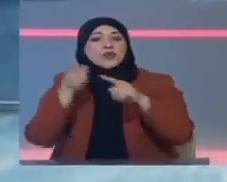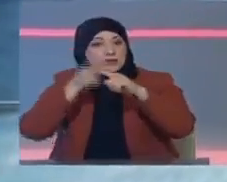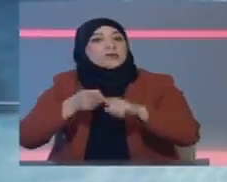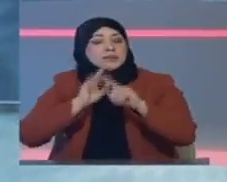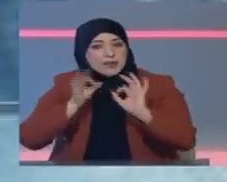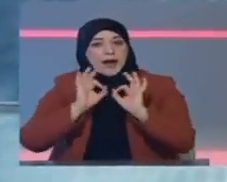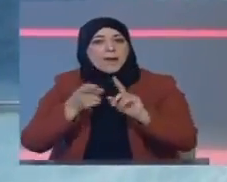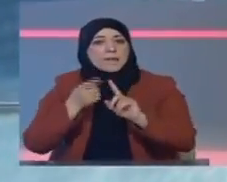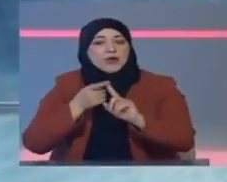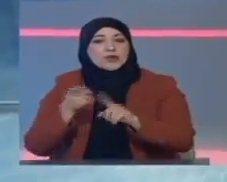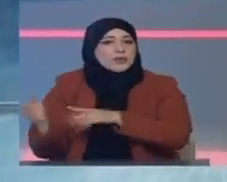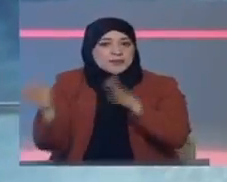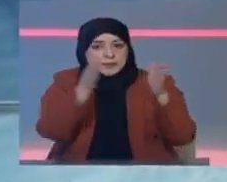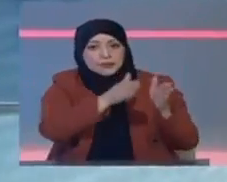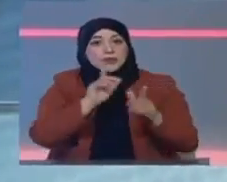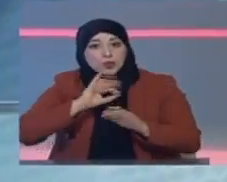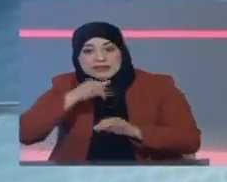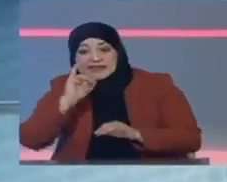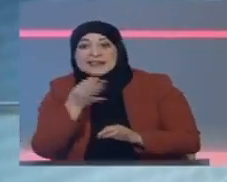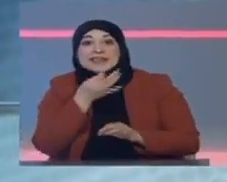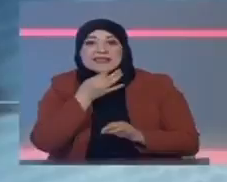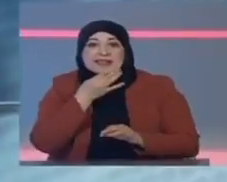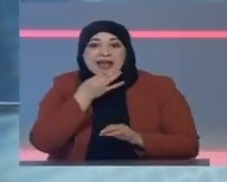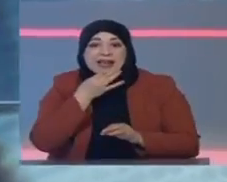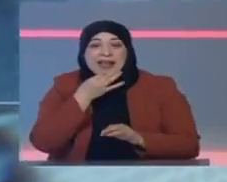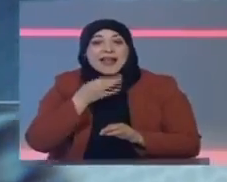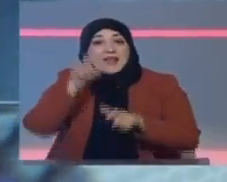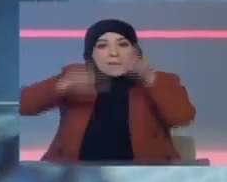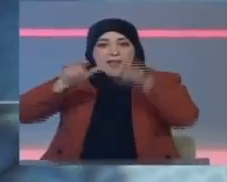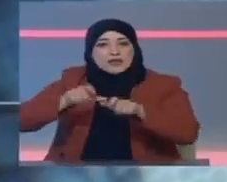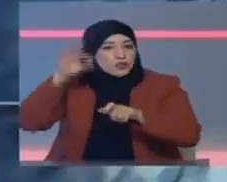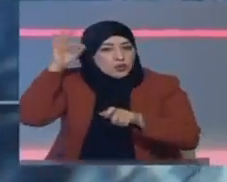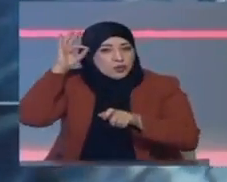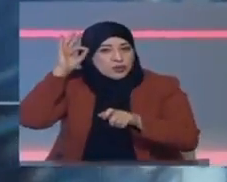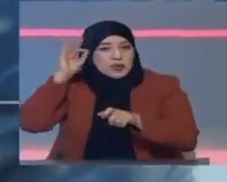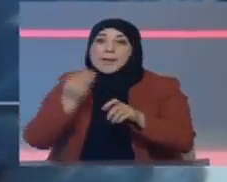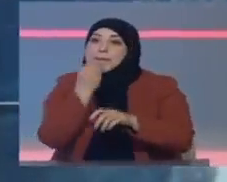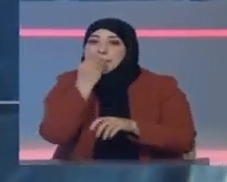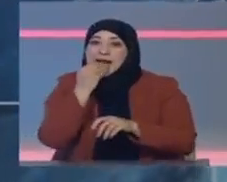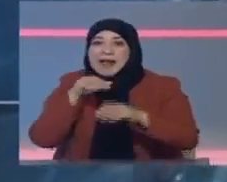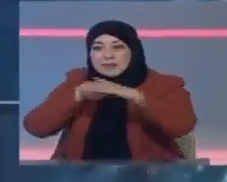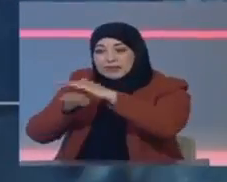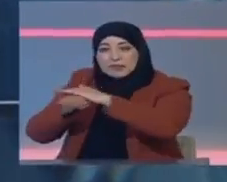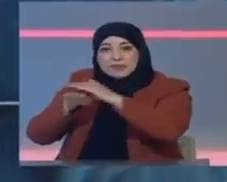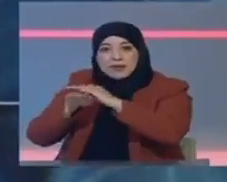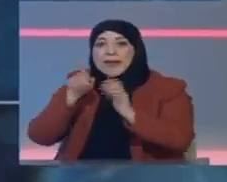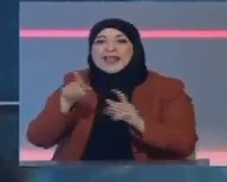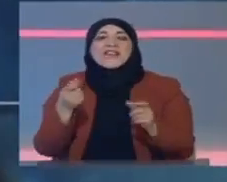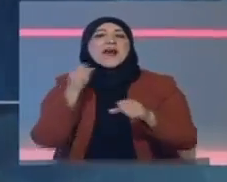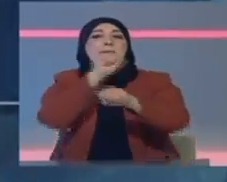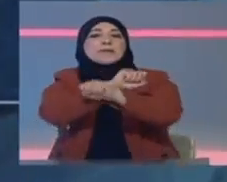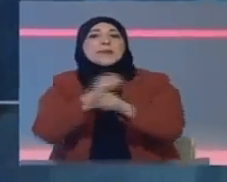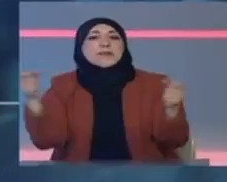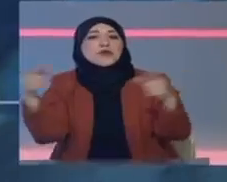وباعتبار من يستغلون اوضاع التونسيين ويحتكرون المواد الغذائيه مدني حرب يجب